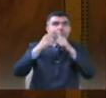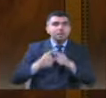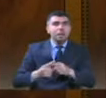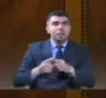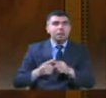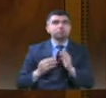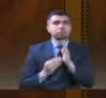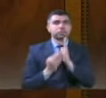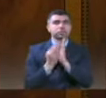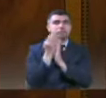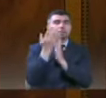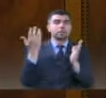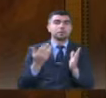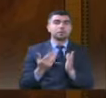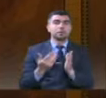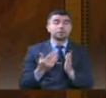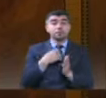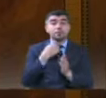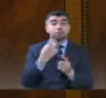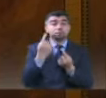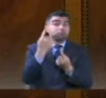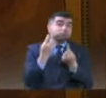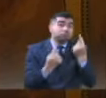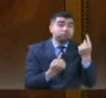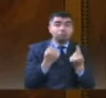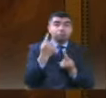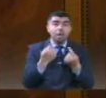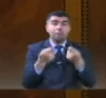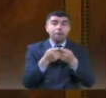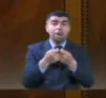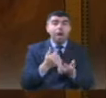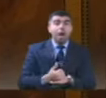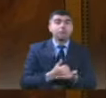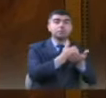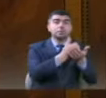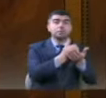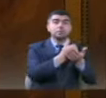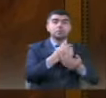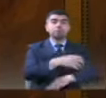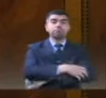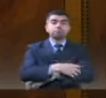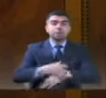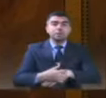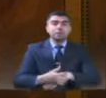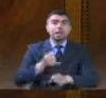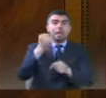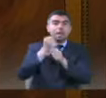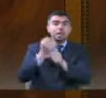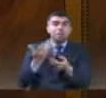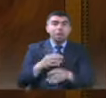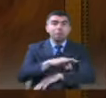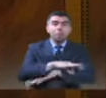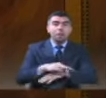بالخير. ولكن هذا ما استفدتش منه الطبقه الكادحه، ما استفدتش منه الطبقة الشغيلة. بطبيعة الحال ما